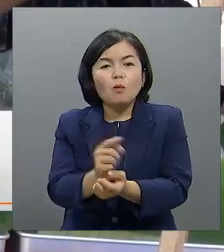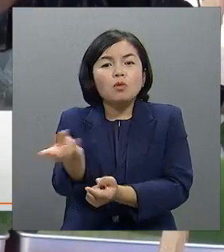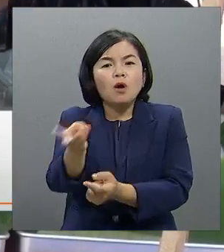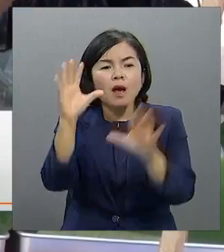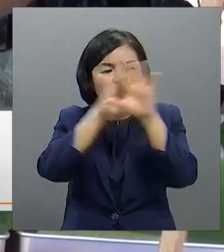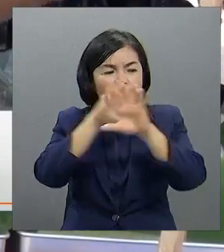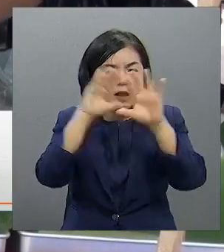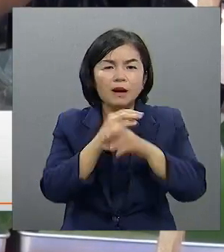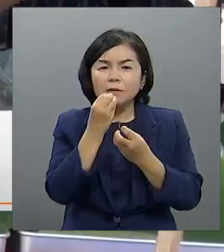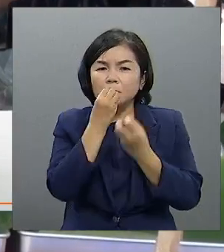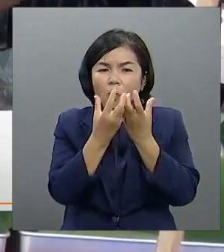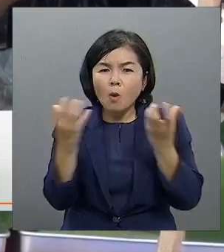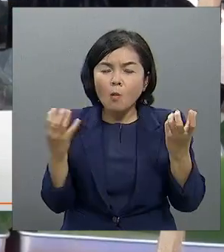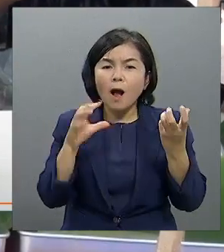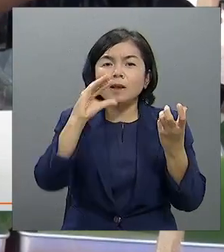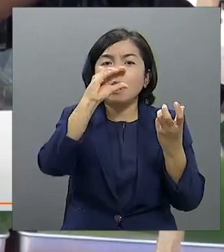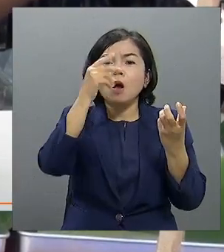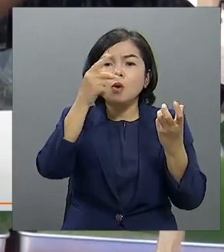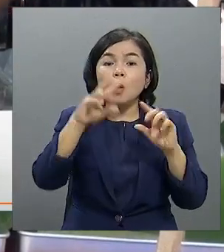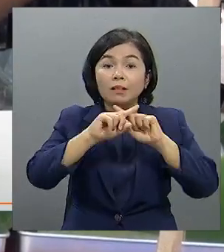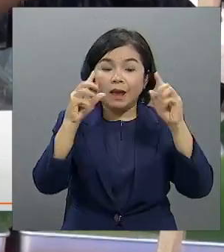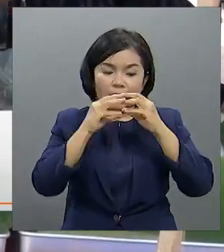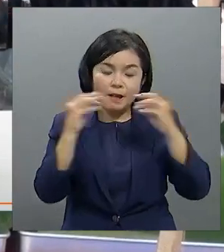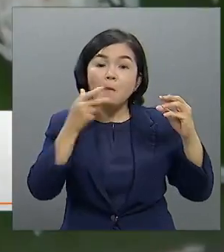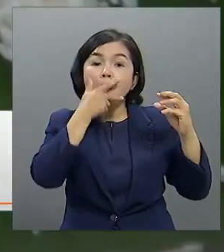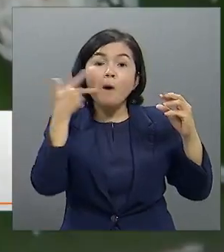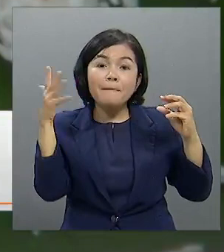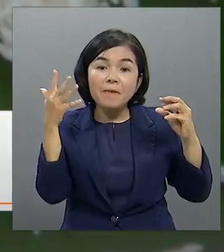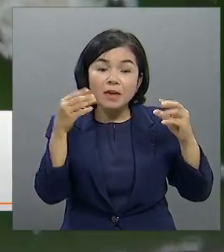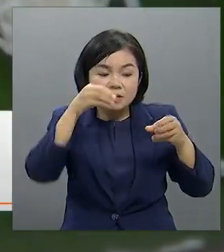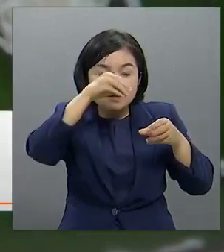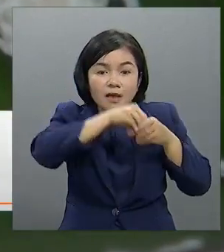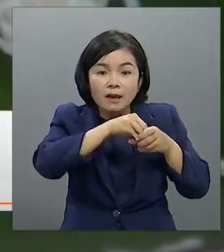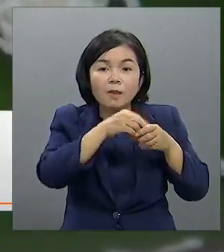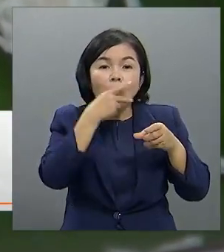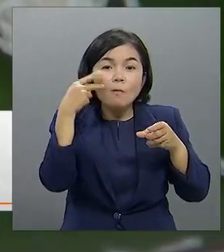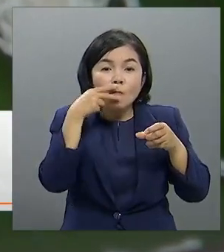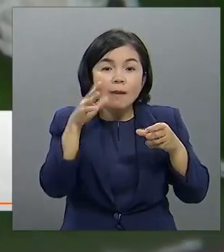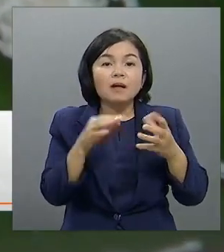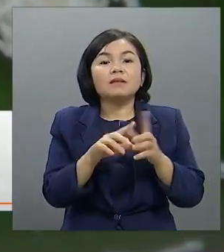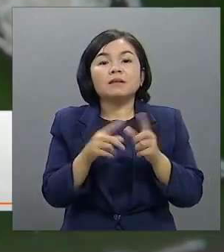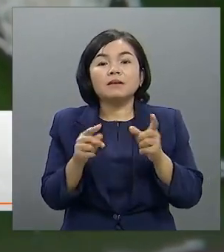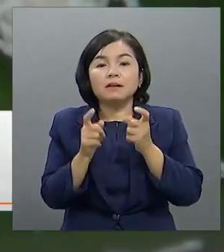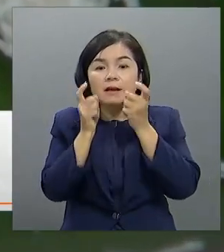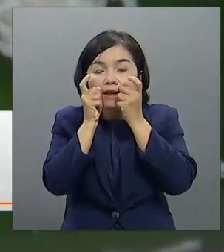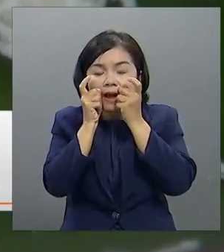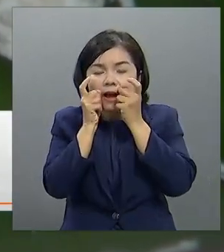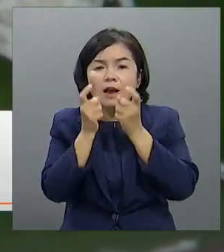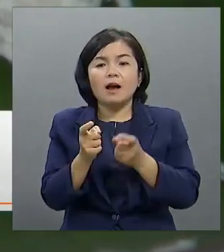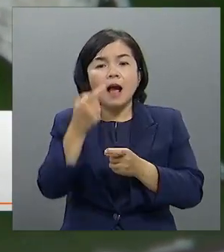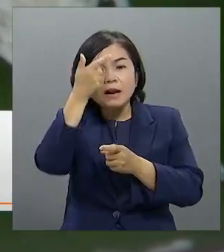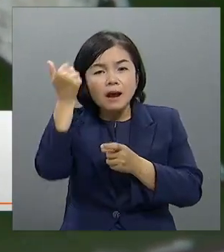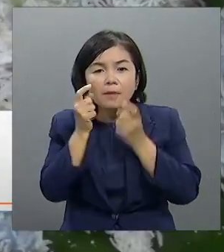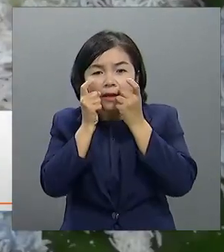ต่รูปลักษณ์จะยาวรีไม่มีน้ำตาลเป็นไส้แต่จะโรยด้วยน้ำตาลทรายและงาดำงาขาวแทนนะ ผมกำลัง